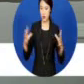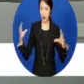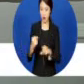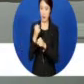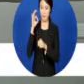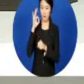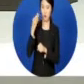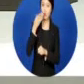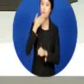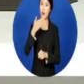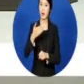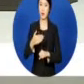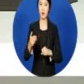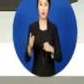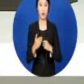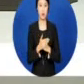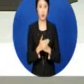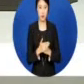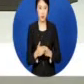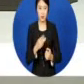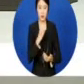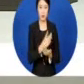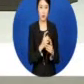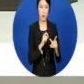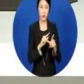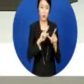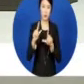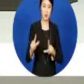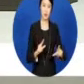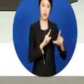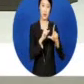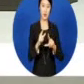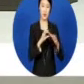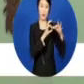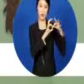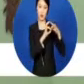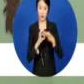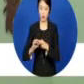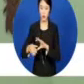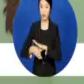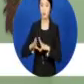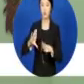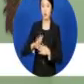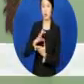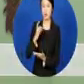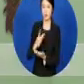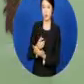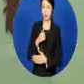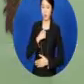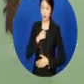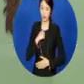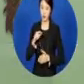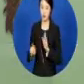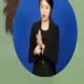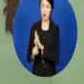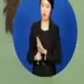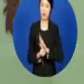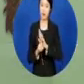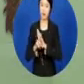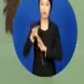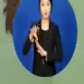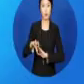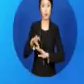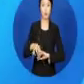곳으로 자리매김하고 있으며 천안의 일상생활로 이어지는 문화와 천안의 정체성을 알리는 쉼터로서의 공간을 제공하고